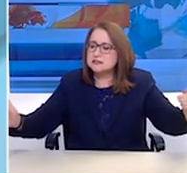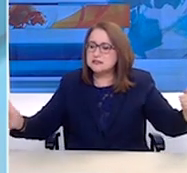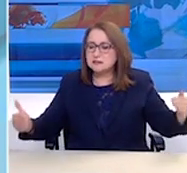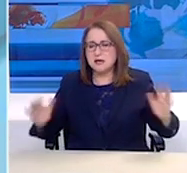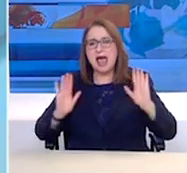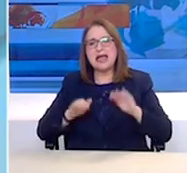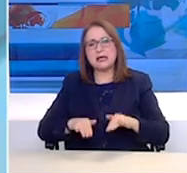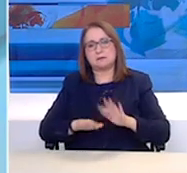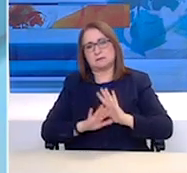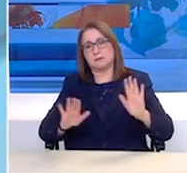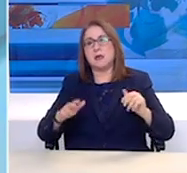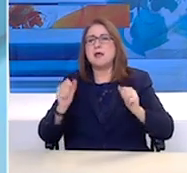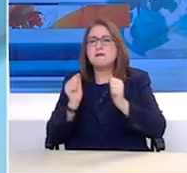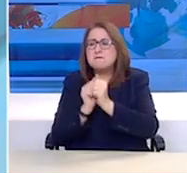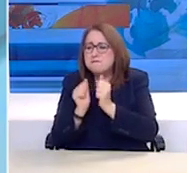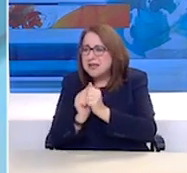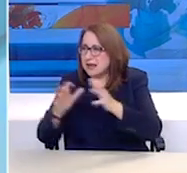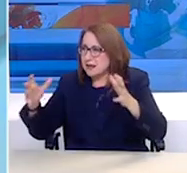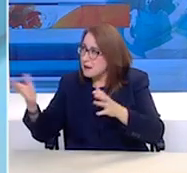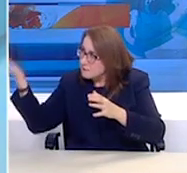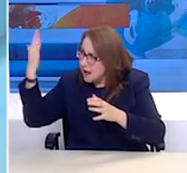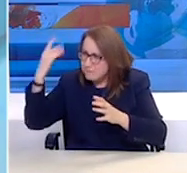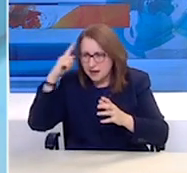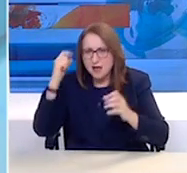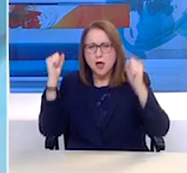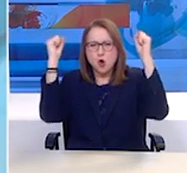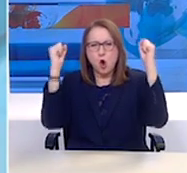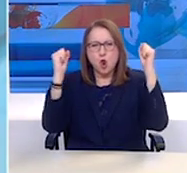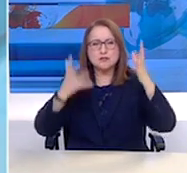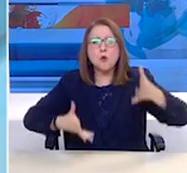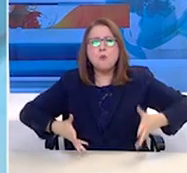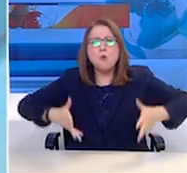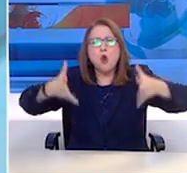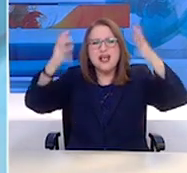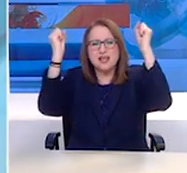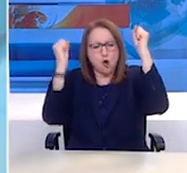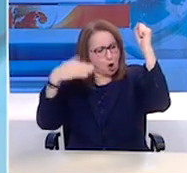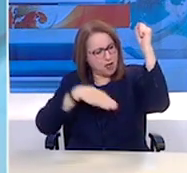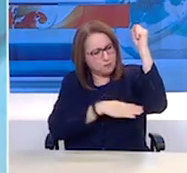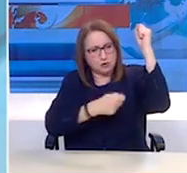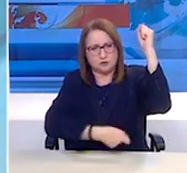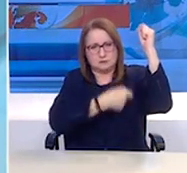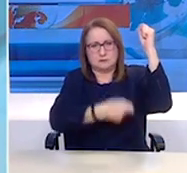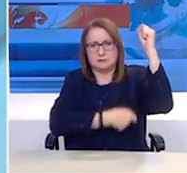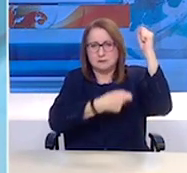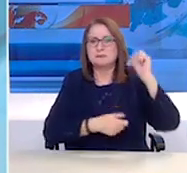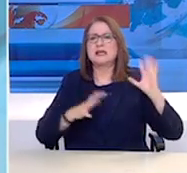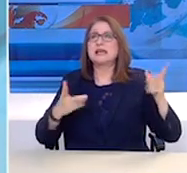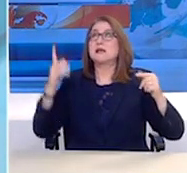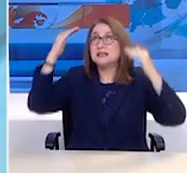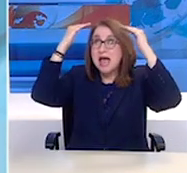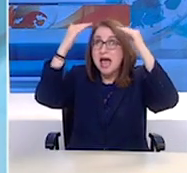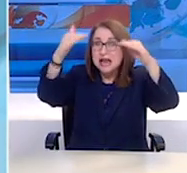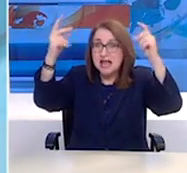συνάθρησης και συγκροτισμού σε πιλωτές, σε ταράτσες, μέσα στις αυλές μας αποτελεί δυνητικά και και μια αιστεία